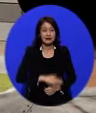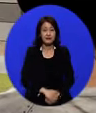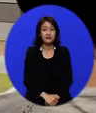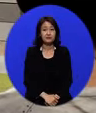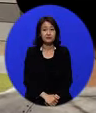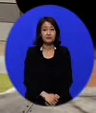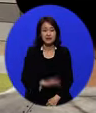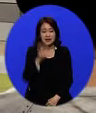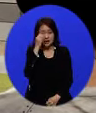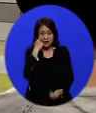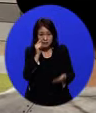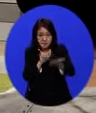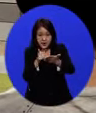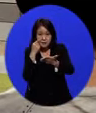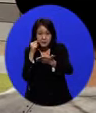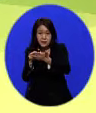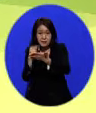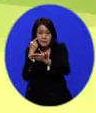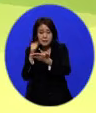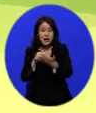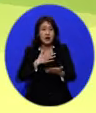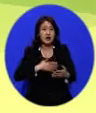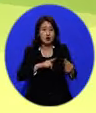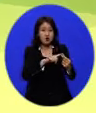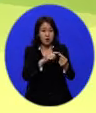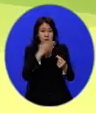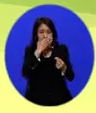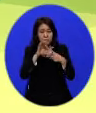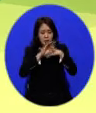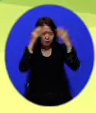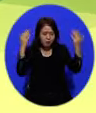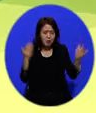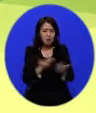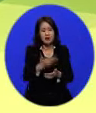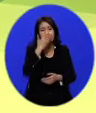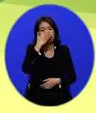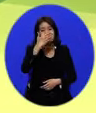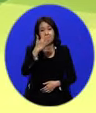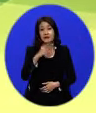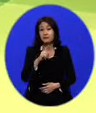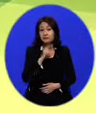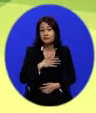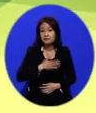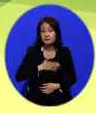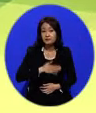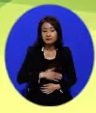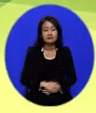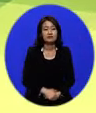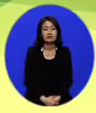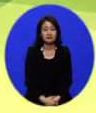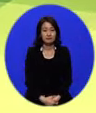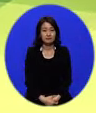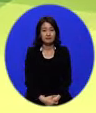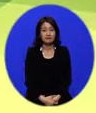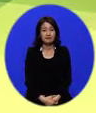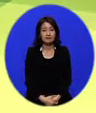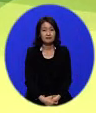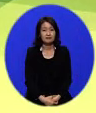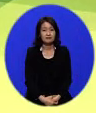말이에요. 찾아내요. 국어가 되면 우리가 다 된다고 얘기하죠. 그렇지 않아요? 네. 네.